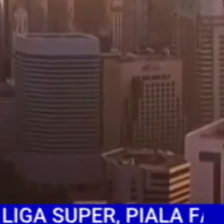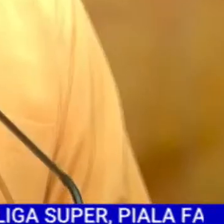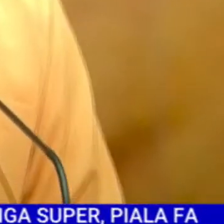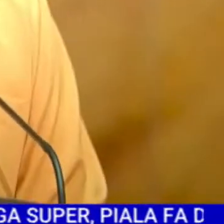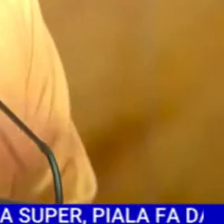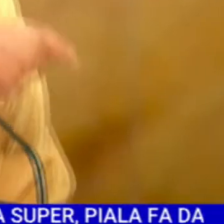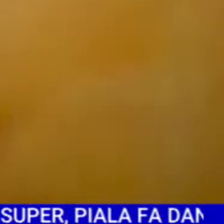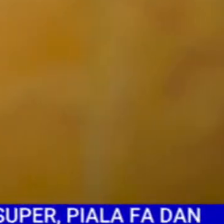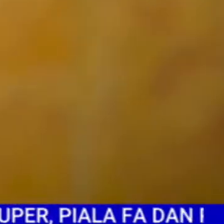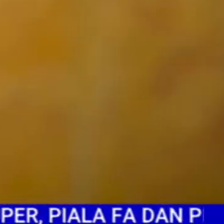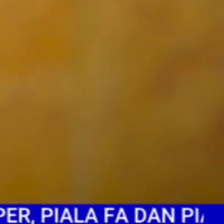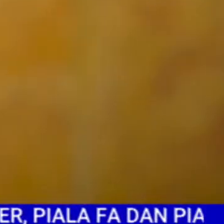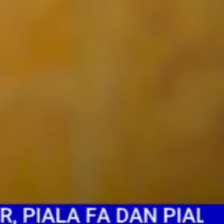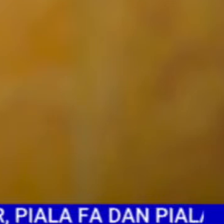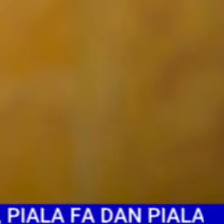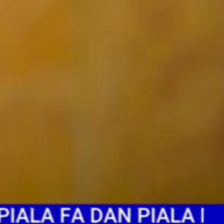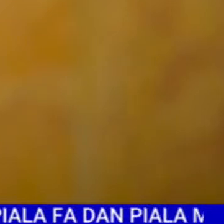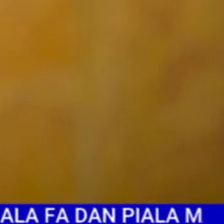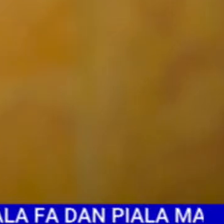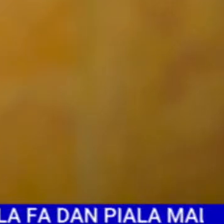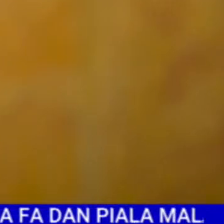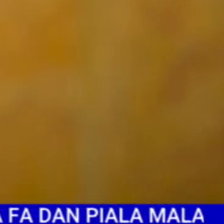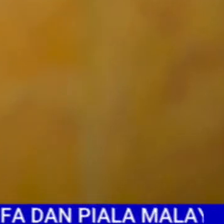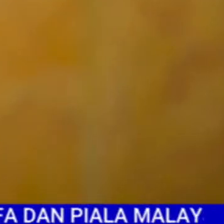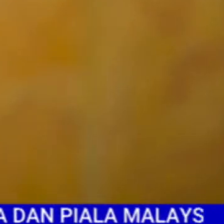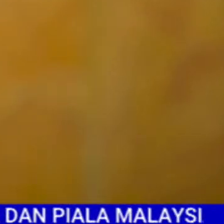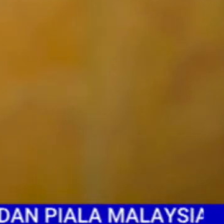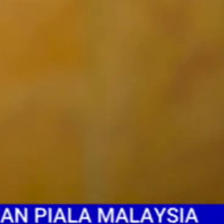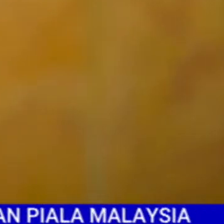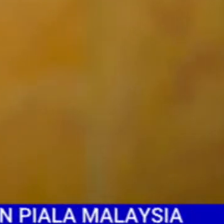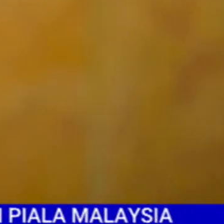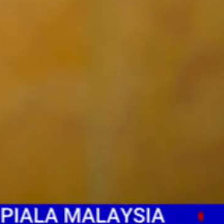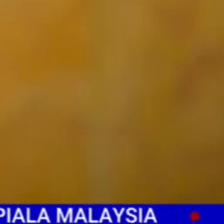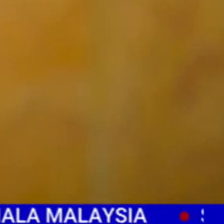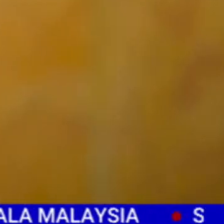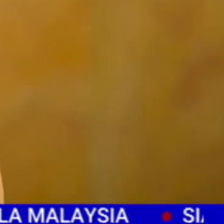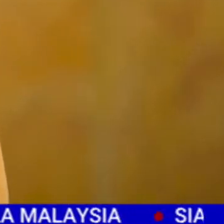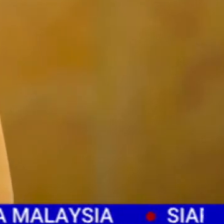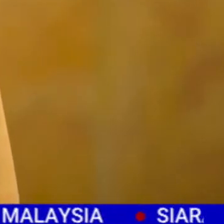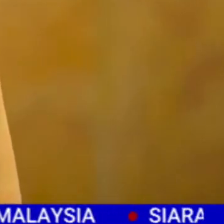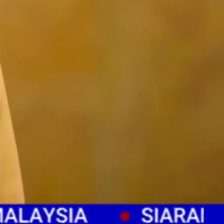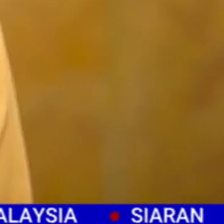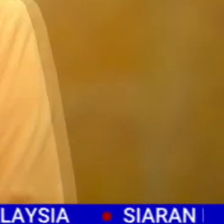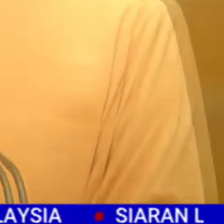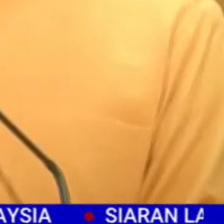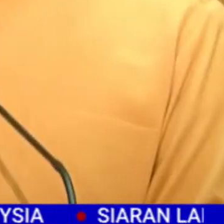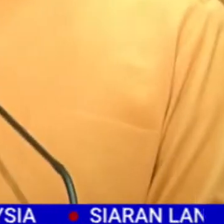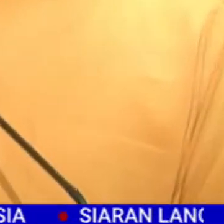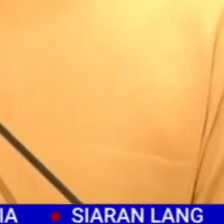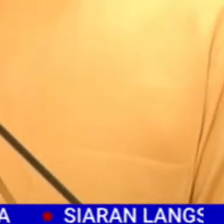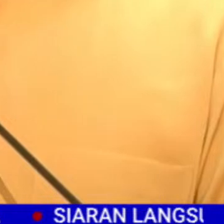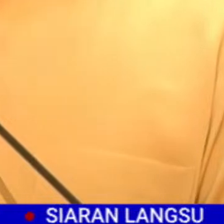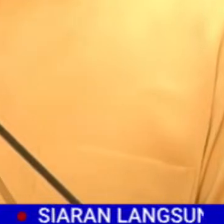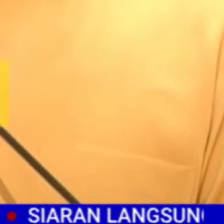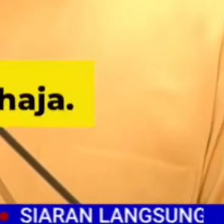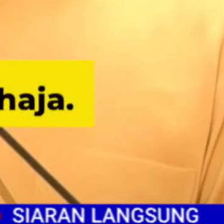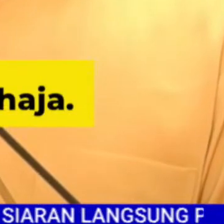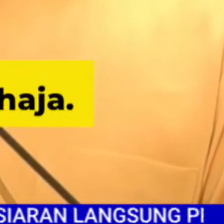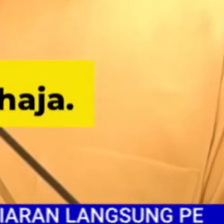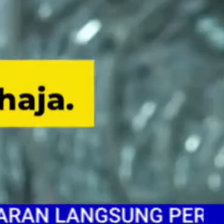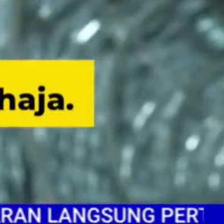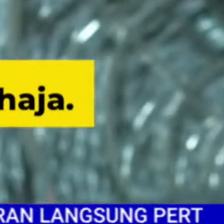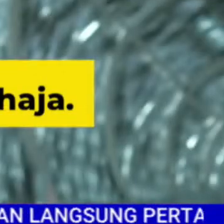mega tapi kita kerobohkan manusia di dalamnya kerana habuan dan perolehan